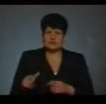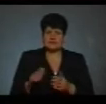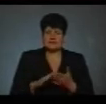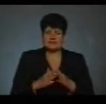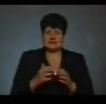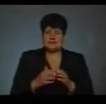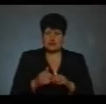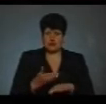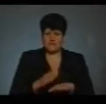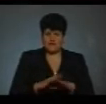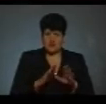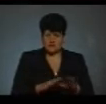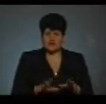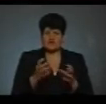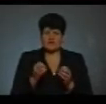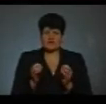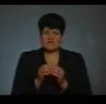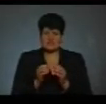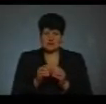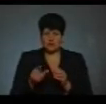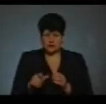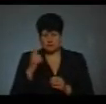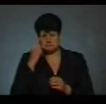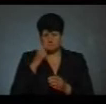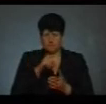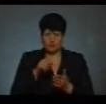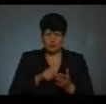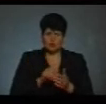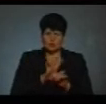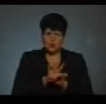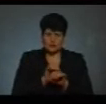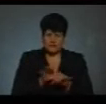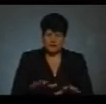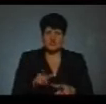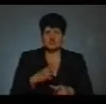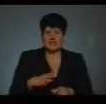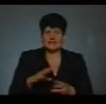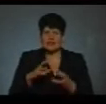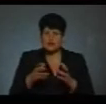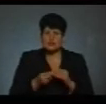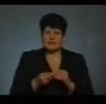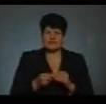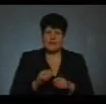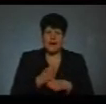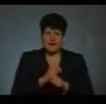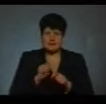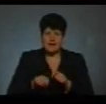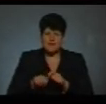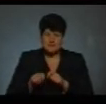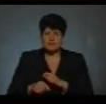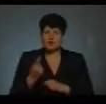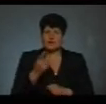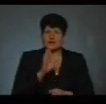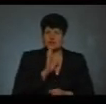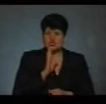середньої важкості. Ще у 10 жителів Почаєва підозрюють коронавірус. Вони чекають на результати аналізів лабораторного центру. Одна жителька